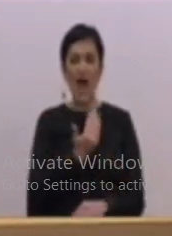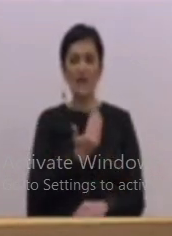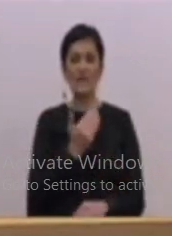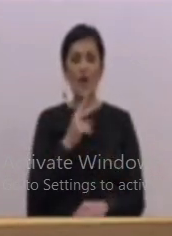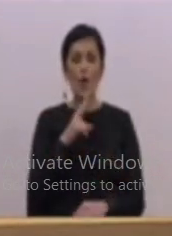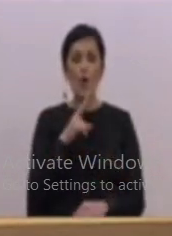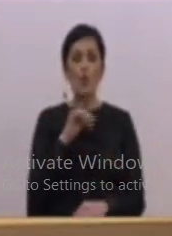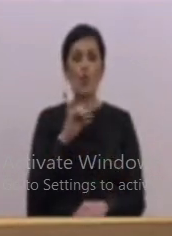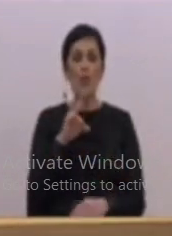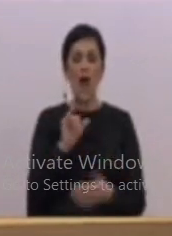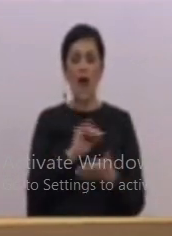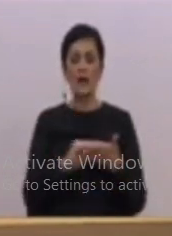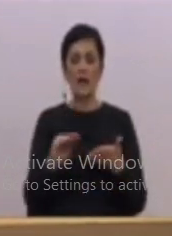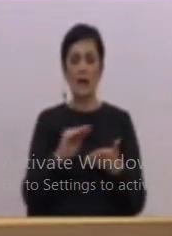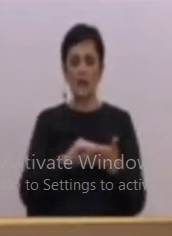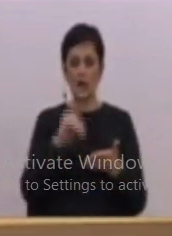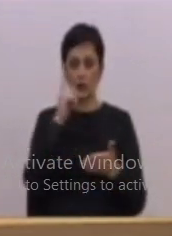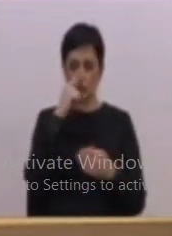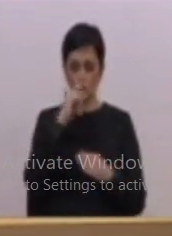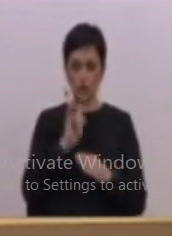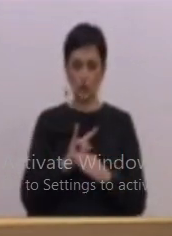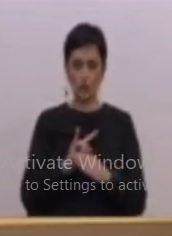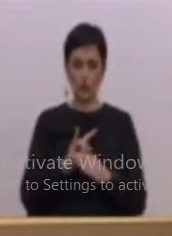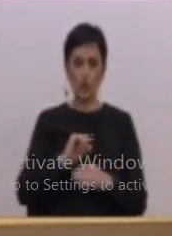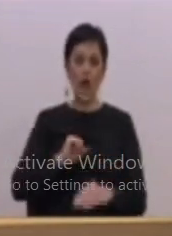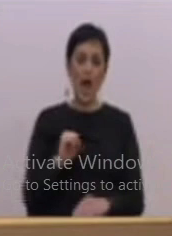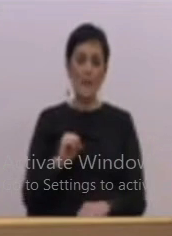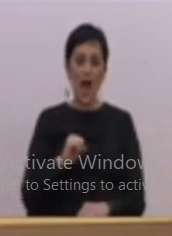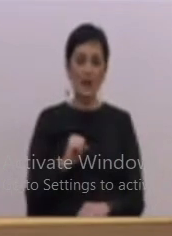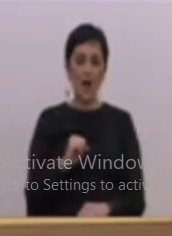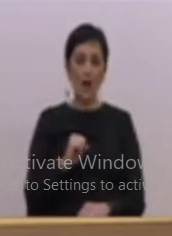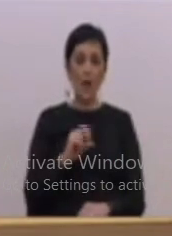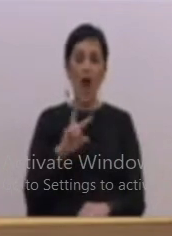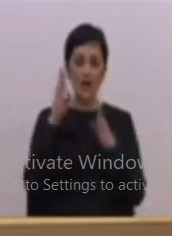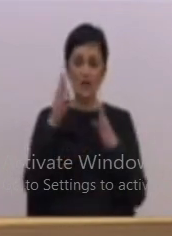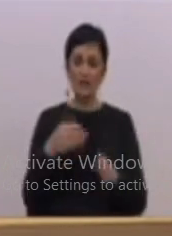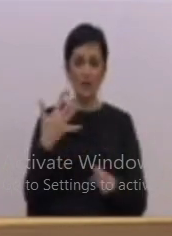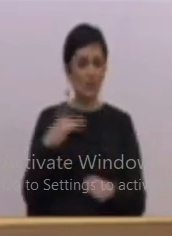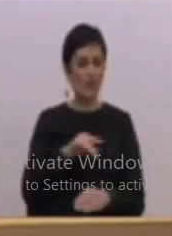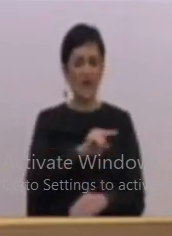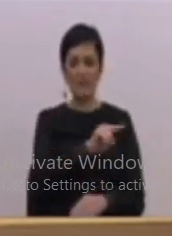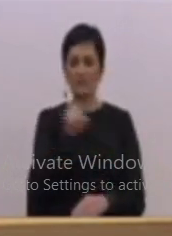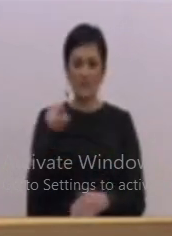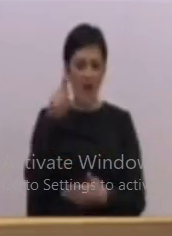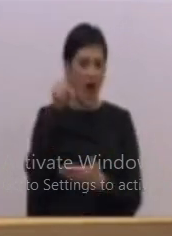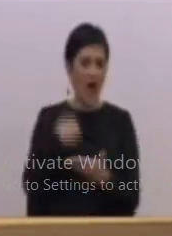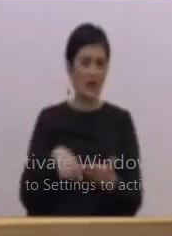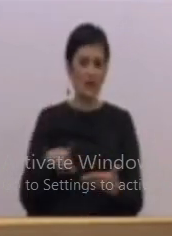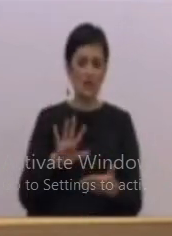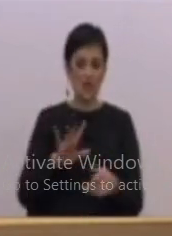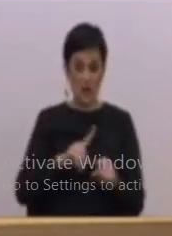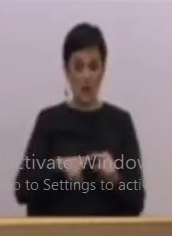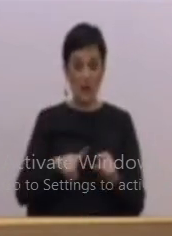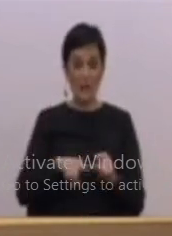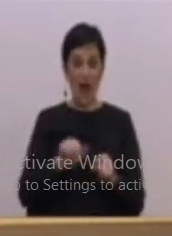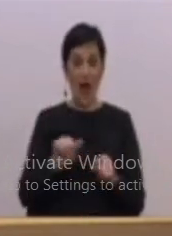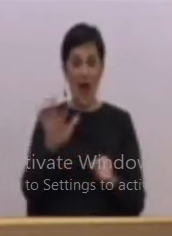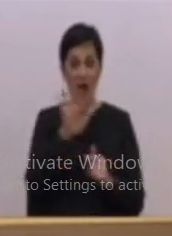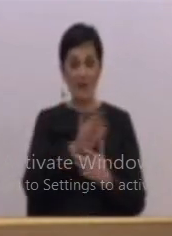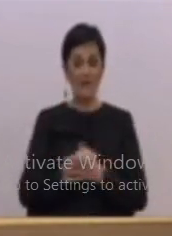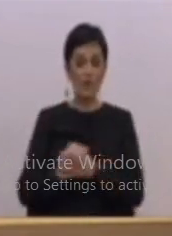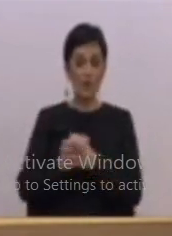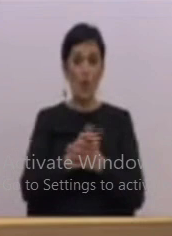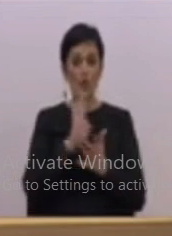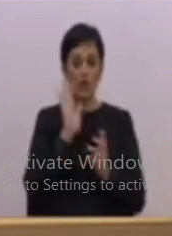ლუბლანკაზე დაწერილი ტყუილები ამხანაგო ღარიბაშვილო არავის აღარ ჯერ ამბი ძალიან მალე ევროკავშირი